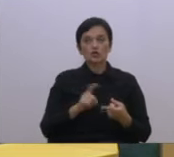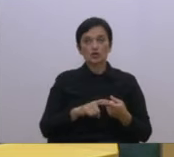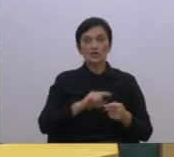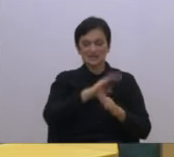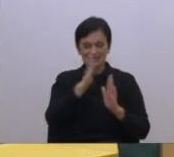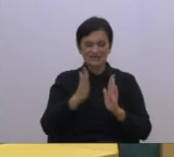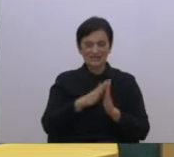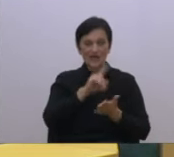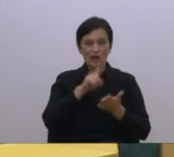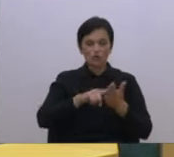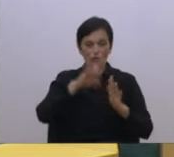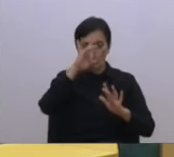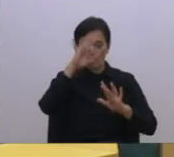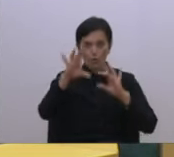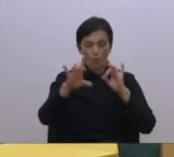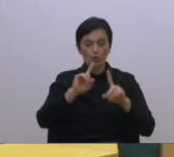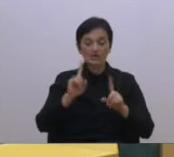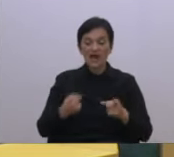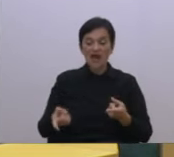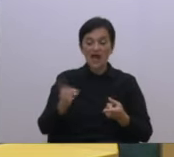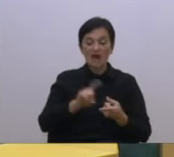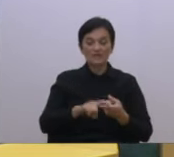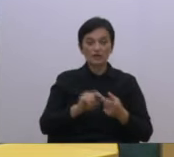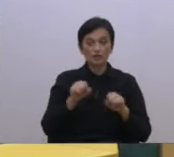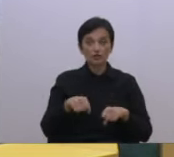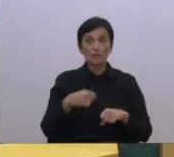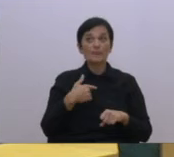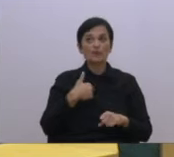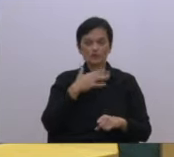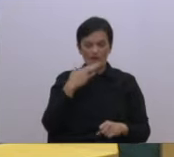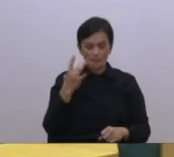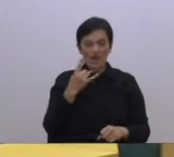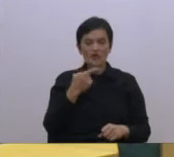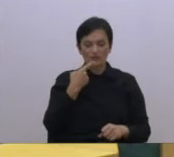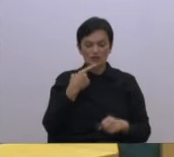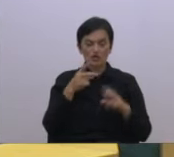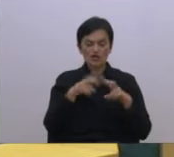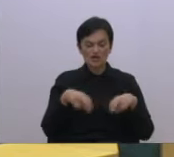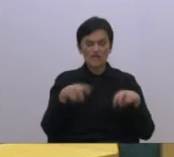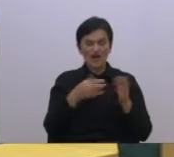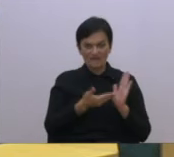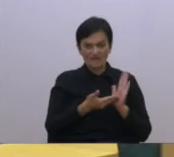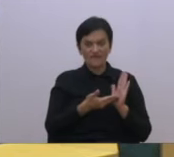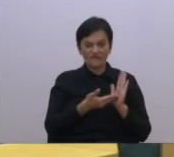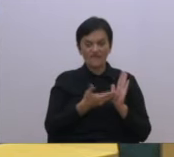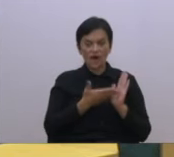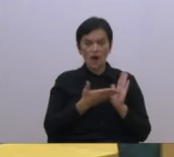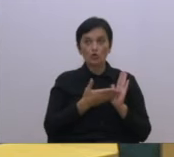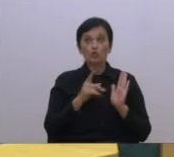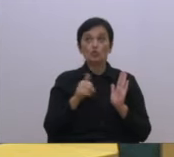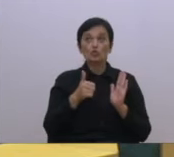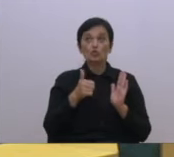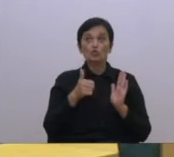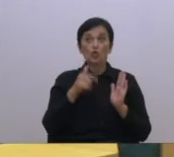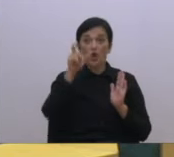საკითხს, პოპულარიზაციას, რა გავლენა შეიძლება ქონდეს. ჩვენ არაერთხელ ვთქვით, მათ შორის კვლევები არსებობს იმასთან დაკავშირებით, როგორ